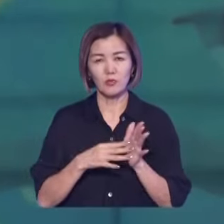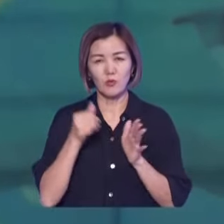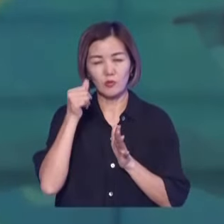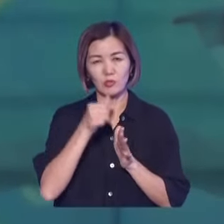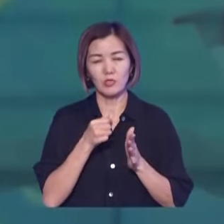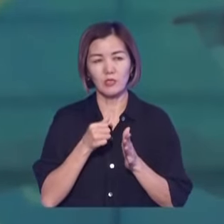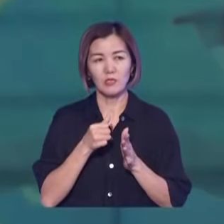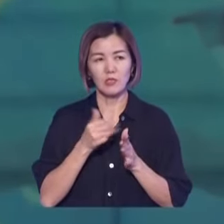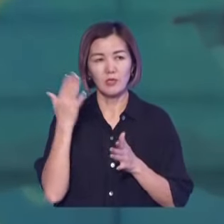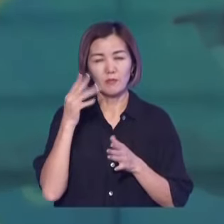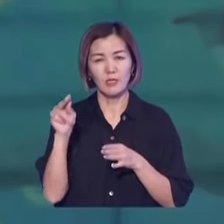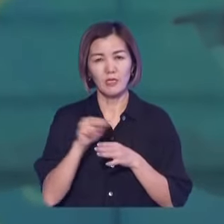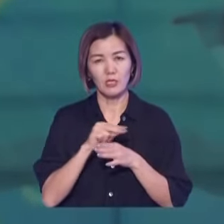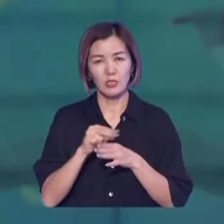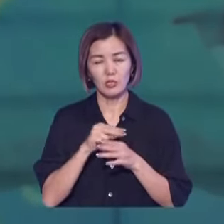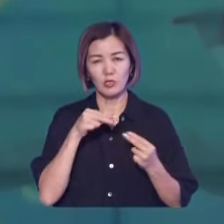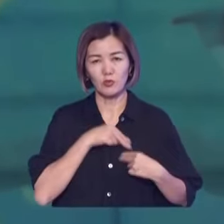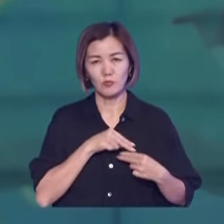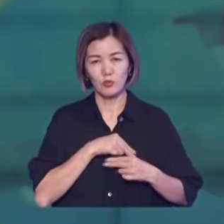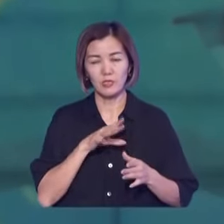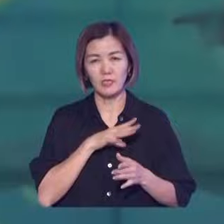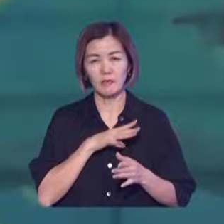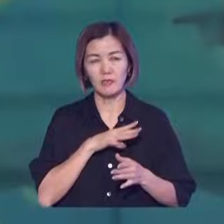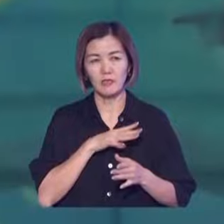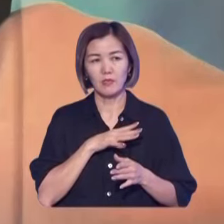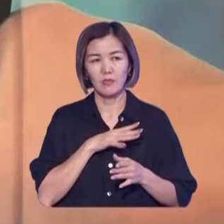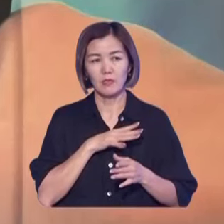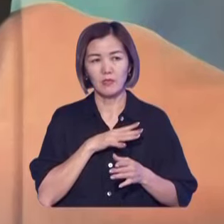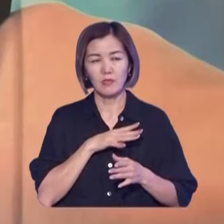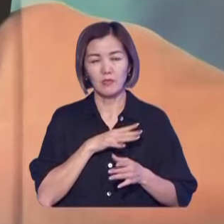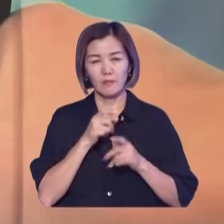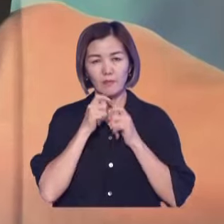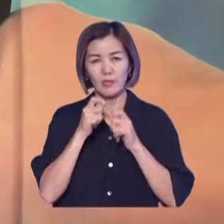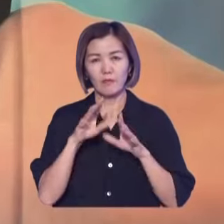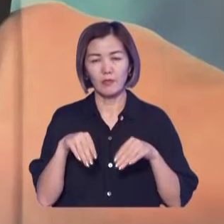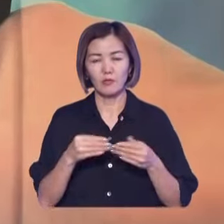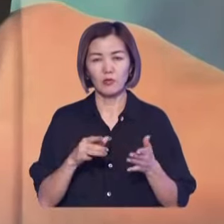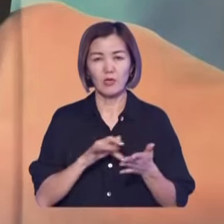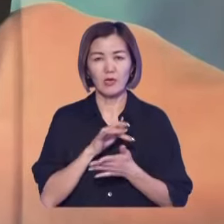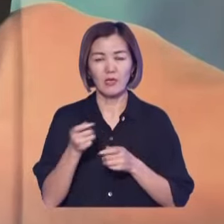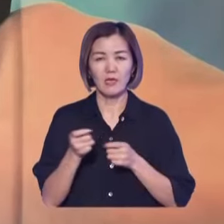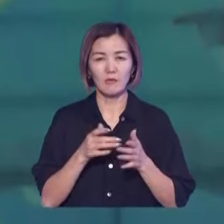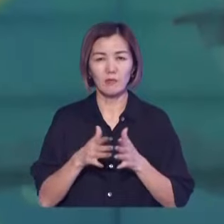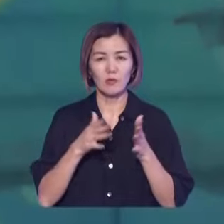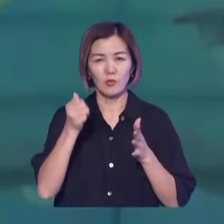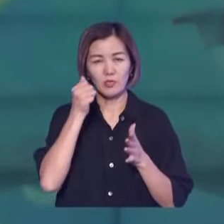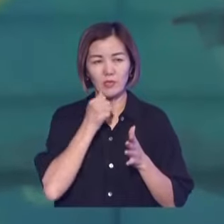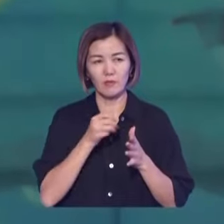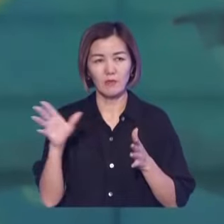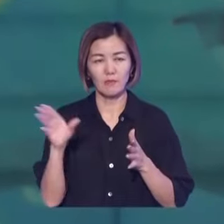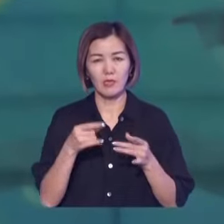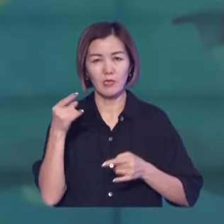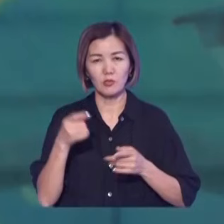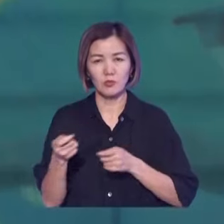мамандығым. Бүгінгі еңбегіміз еленіп, осындай марапат ұсынып атқан қала әкімдігіне алғысым шексіз. Барша